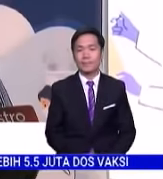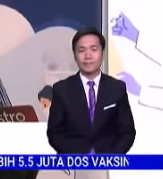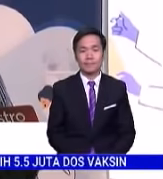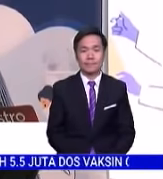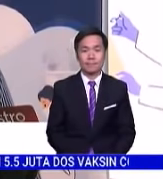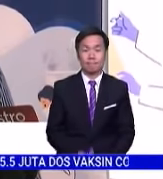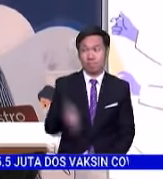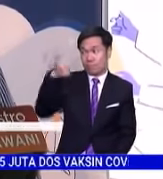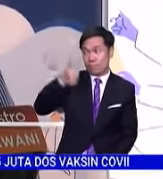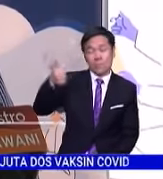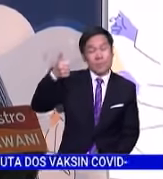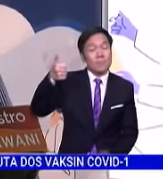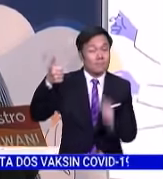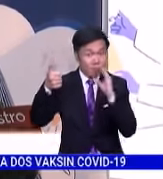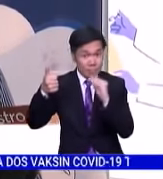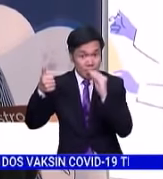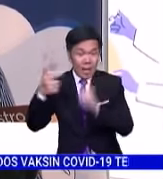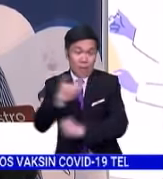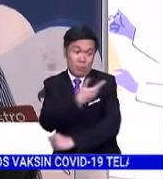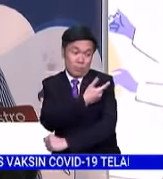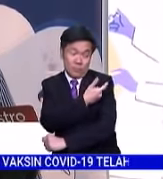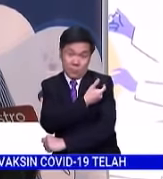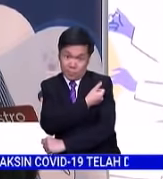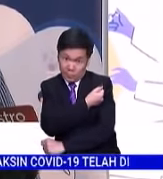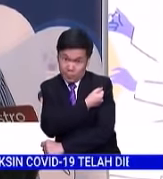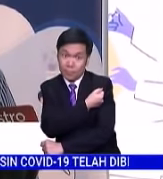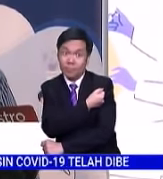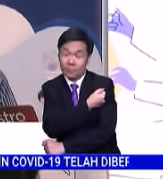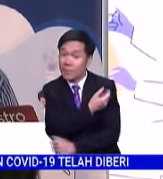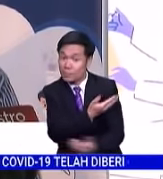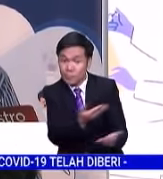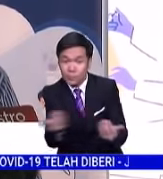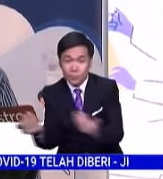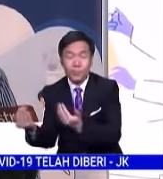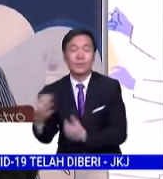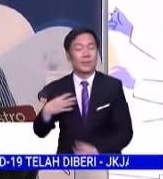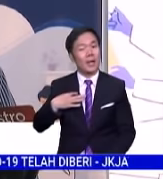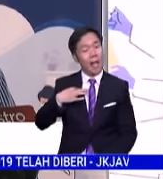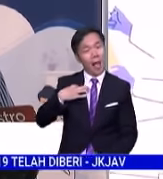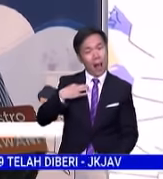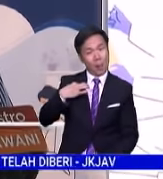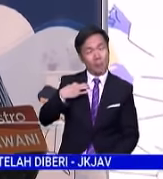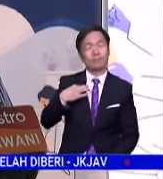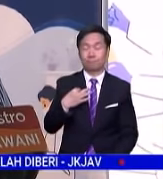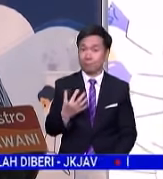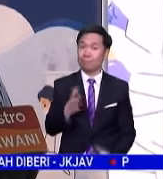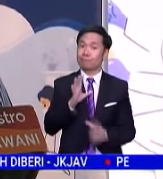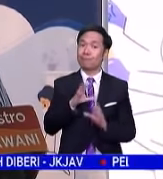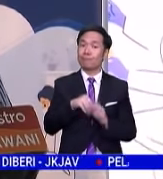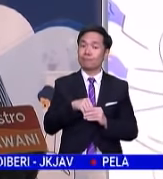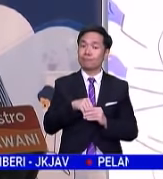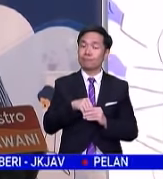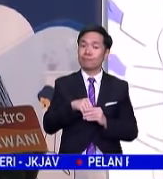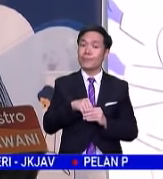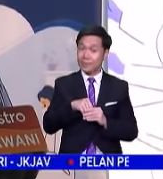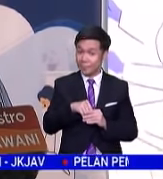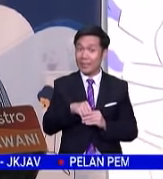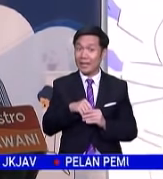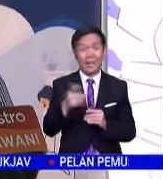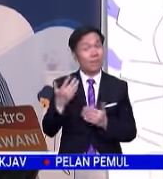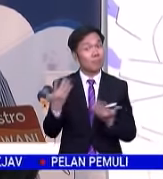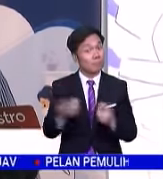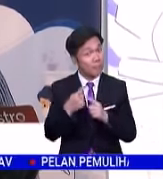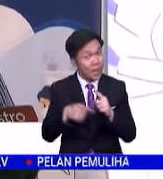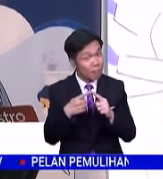Kita cakap tentang apa ni suntikan dalam bentuk pelibatan sukarelawan, sudah tentulah apa ni tumpuan masa yang diberikan hujung